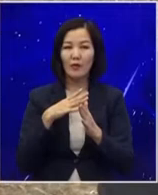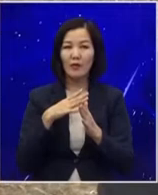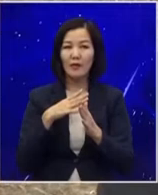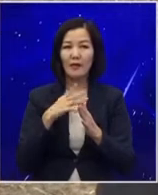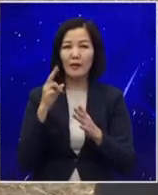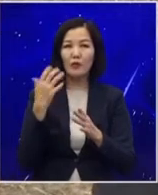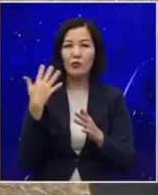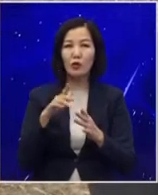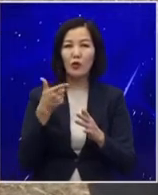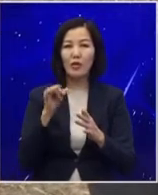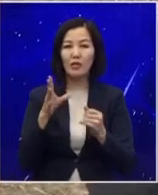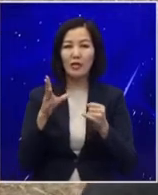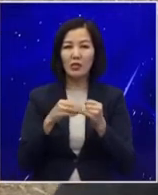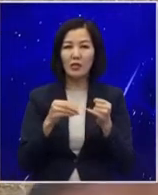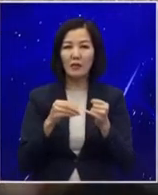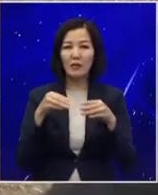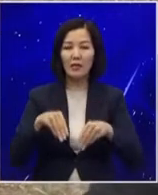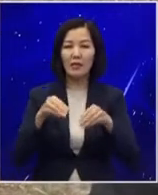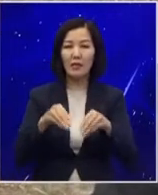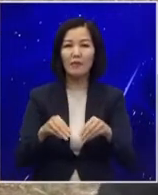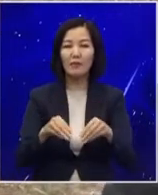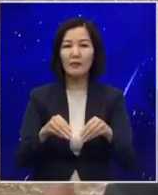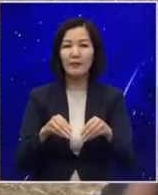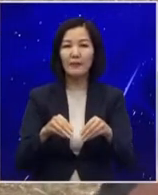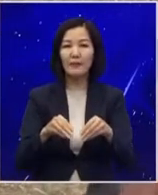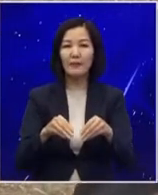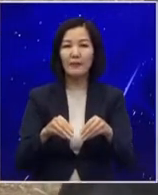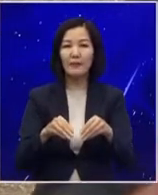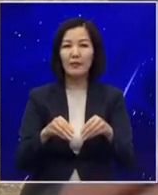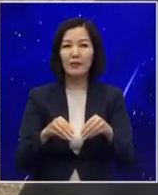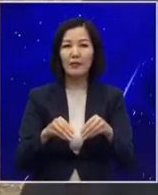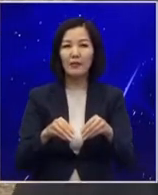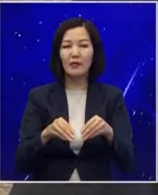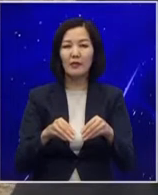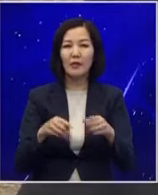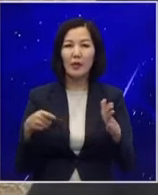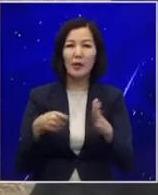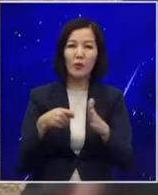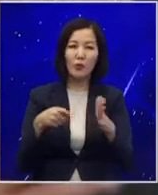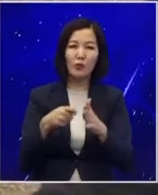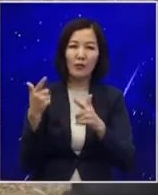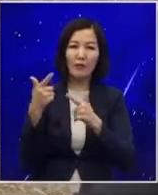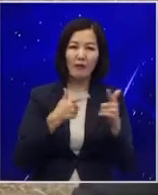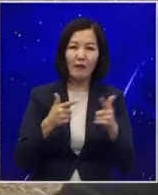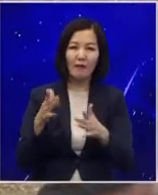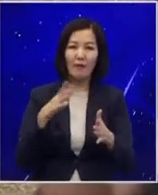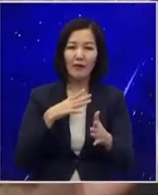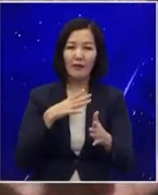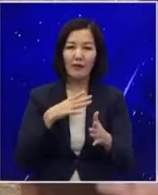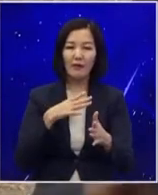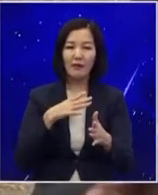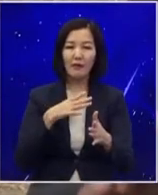гектар жердің еккеніміз біз подпокроп есперсеп деген ектік. Ол биылғы жылы азы